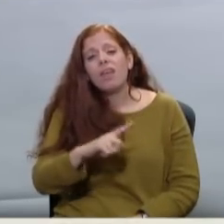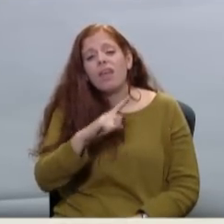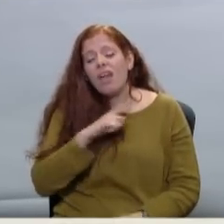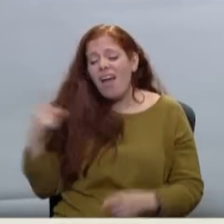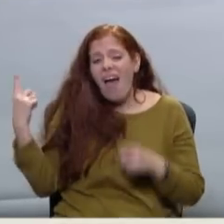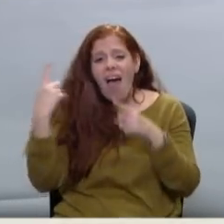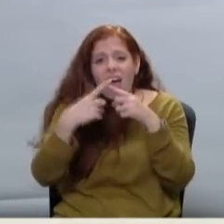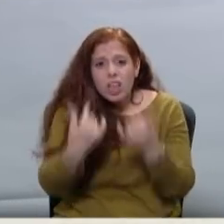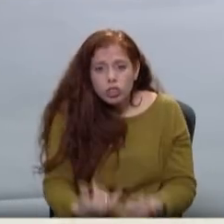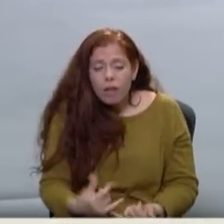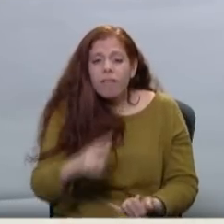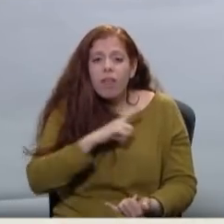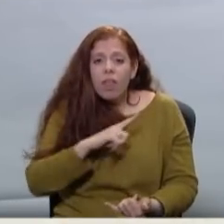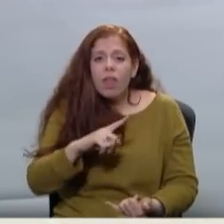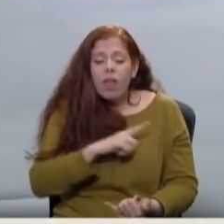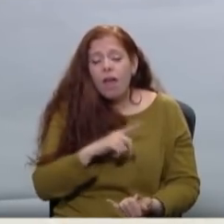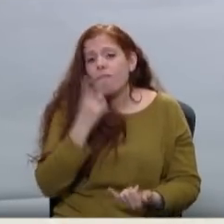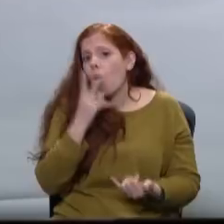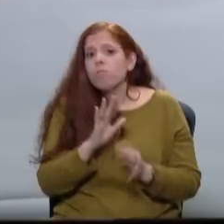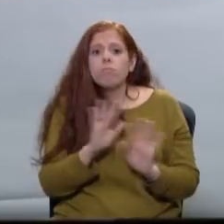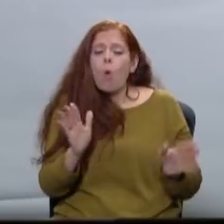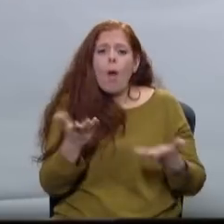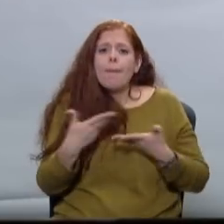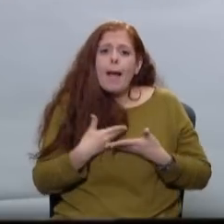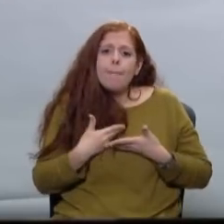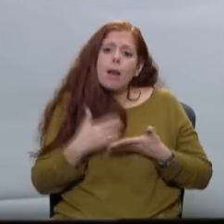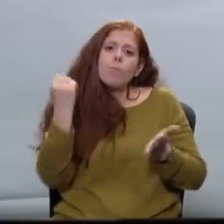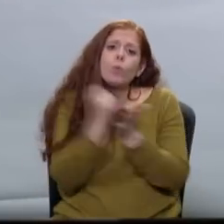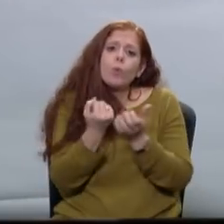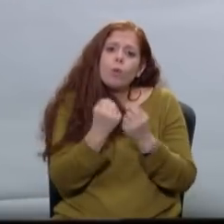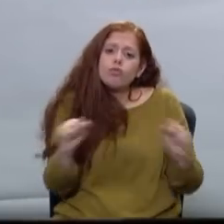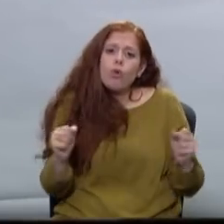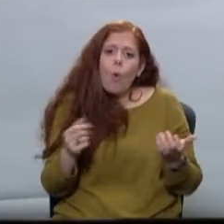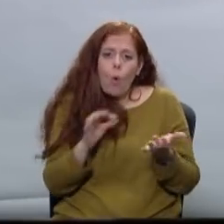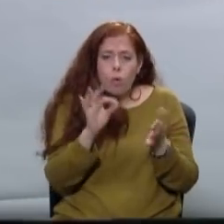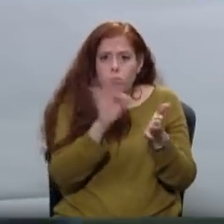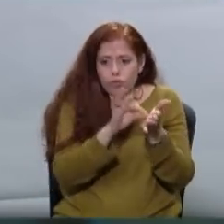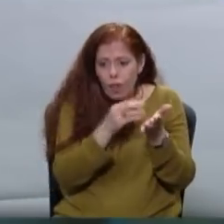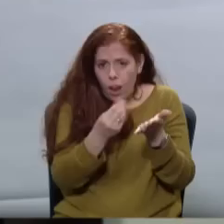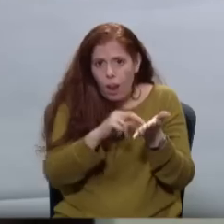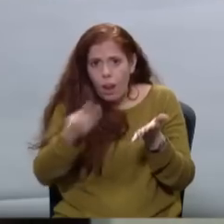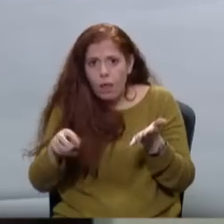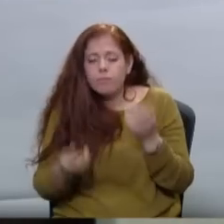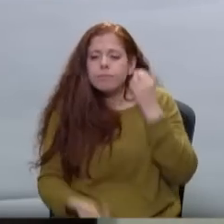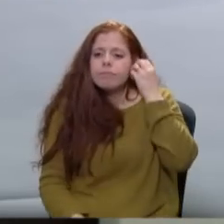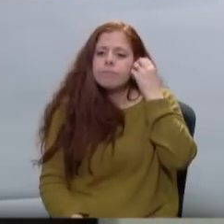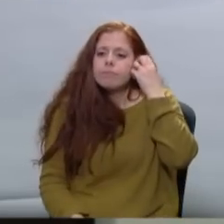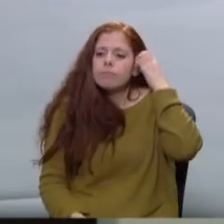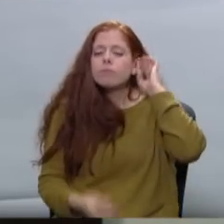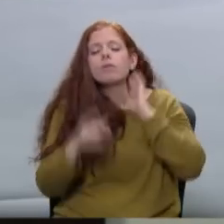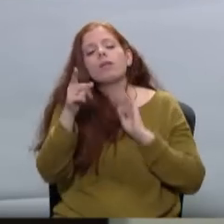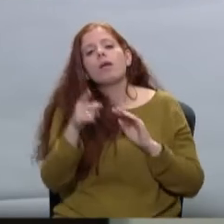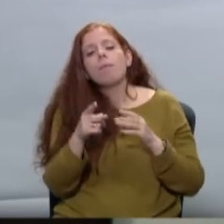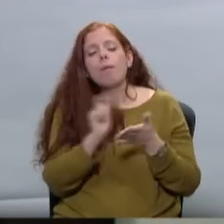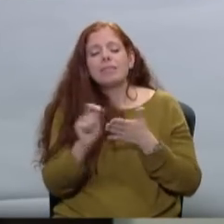עכשיו, ואנחנו רואים, לא מקבלים תעודות שחרור בשביל לרדת. במשרד הבריאות נערכים לא